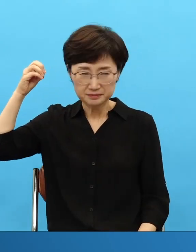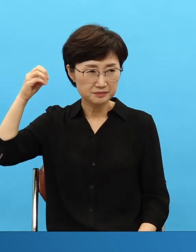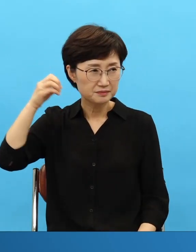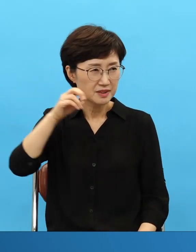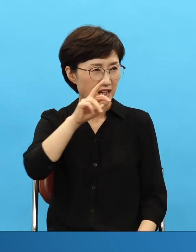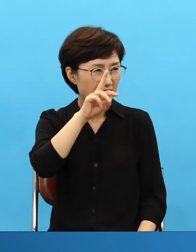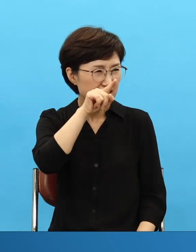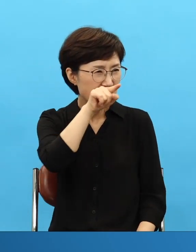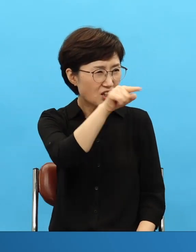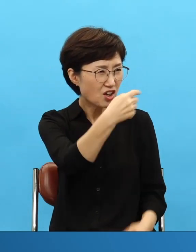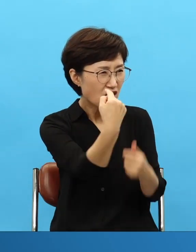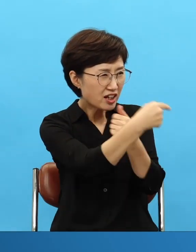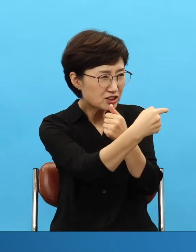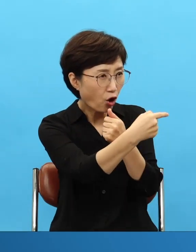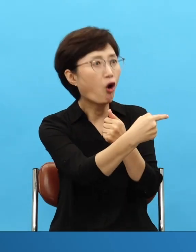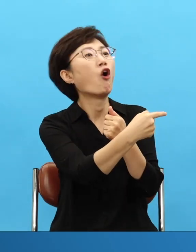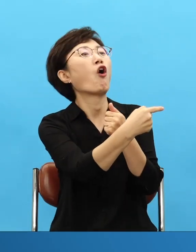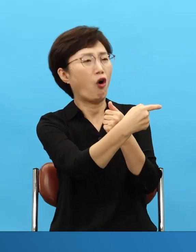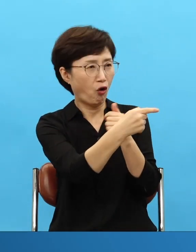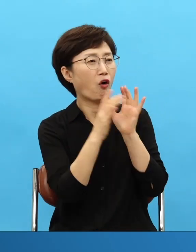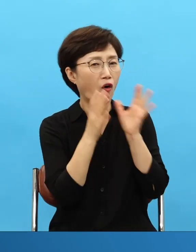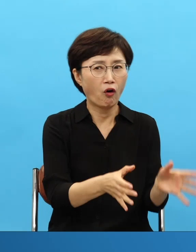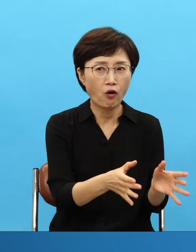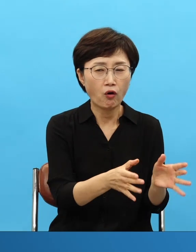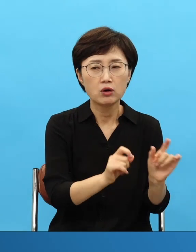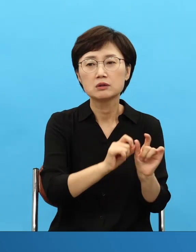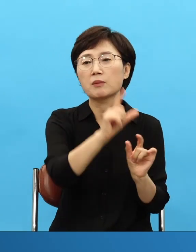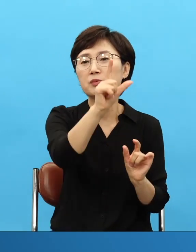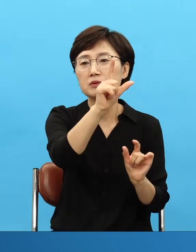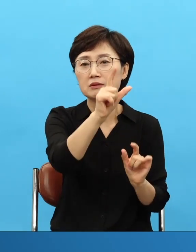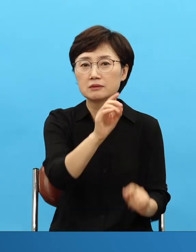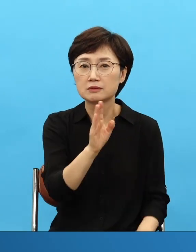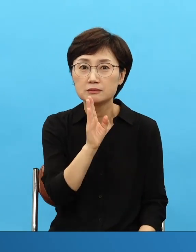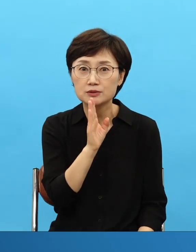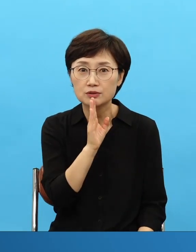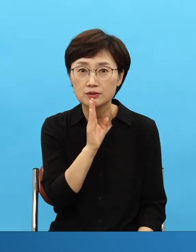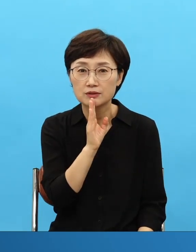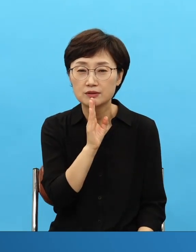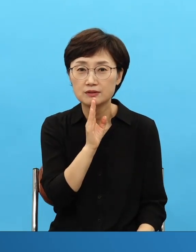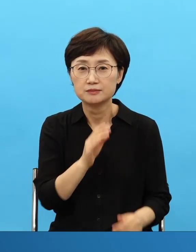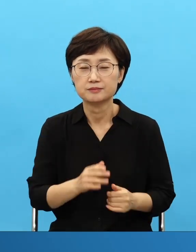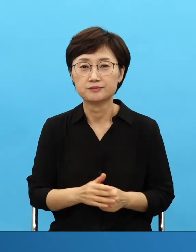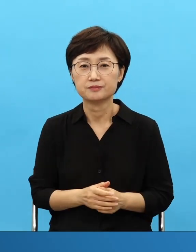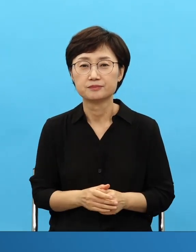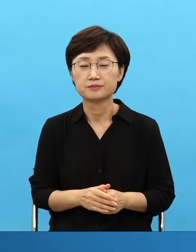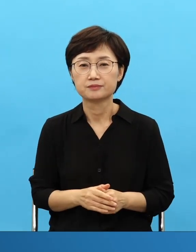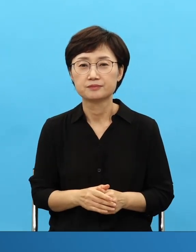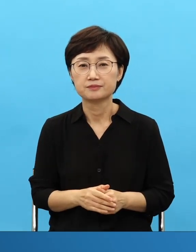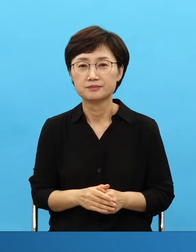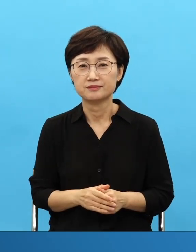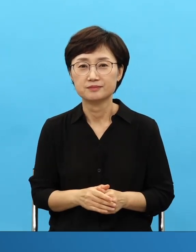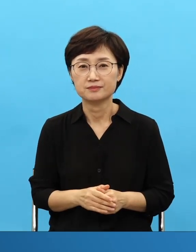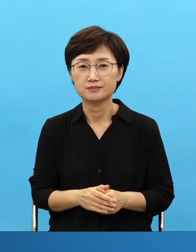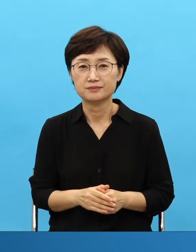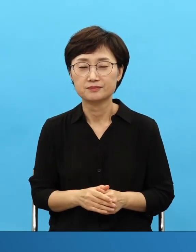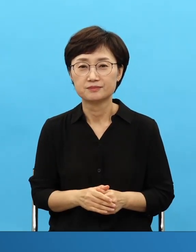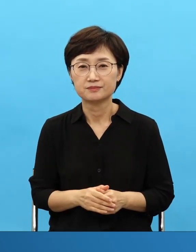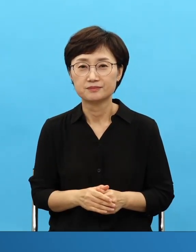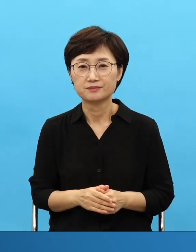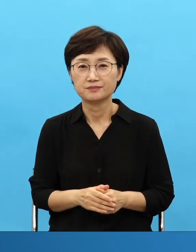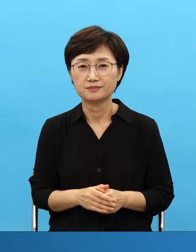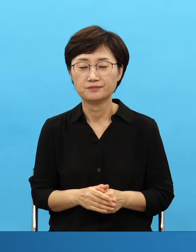붙잡는지 몰라. And people don't really hold on to the word of God that saves and instead hold on to the incorrect words that other people speak. 그러고